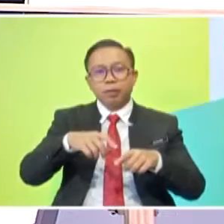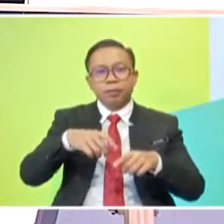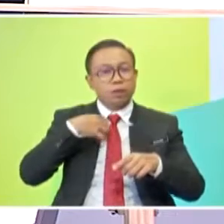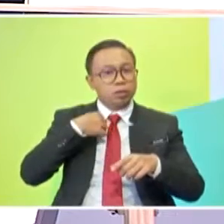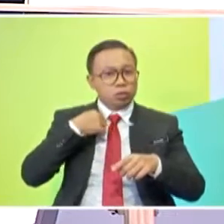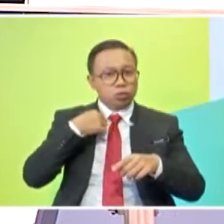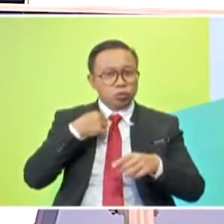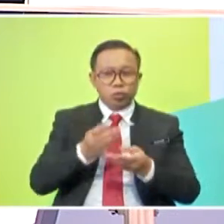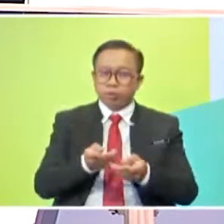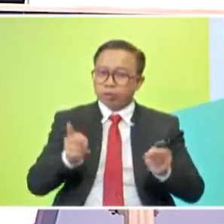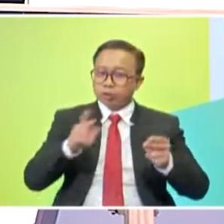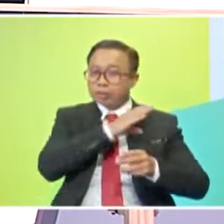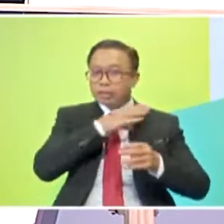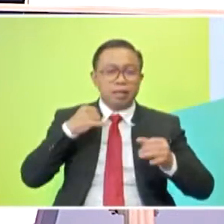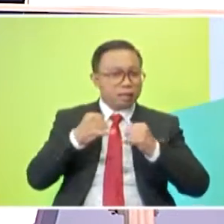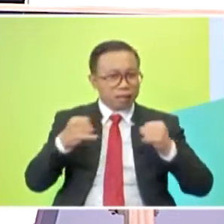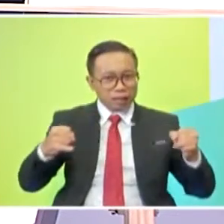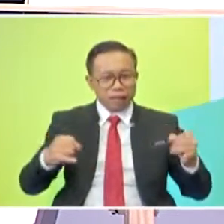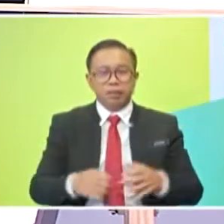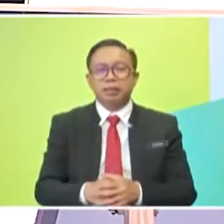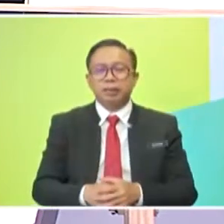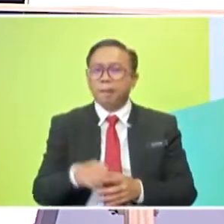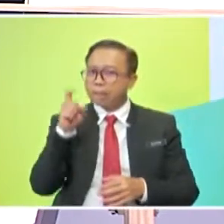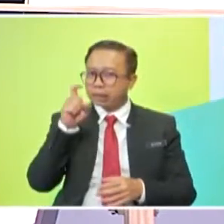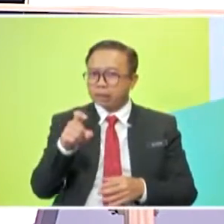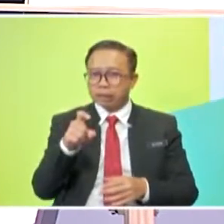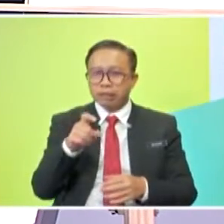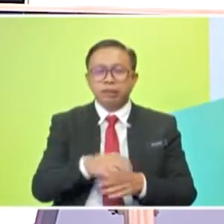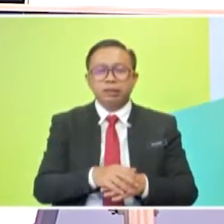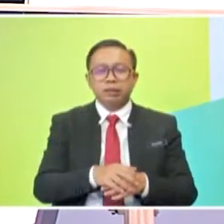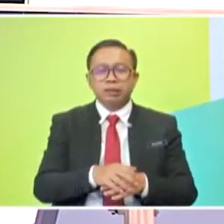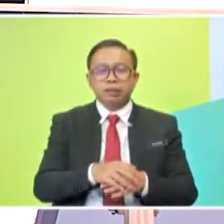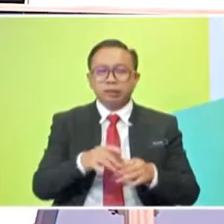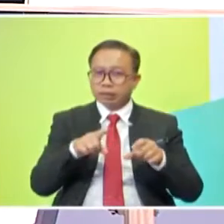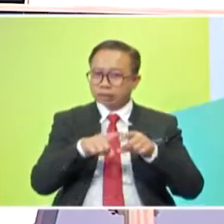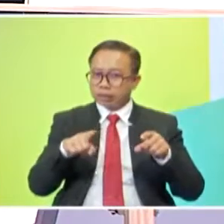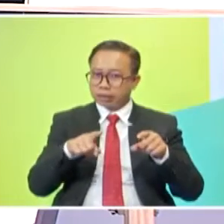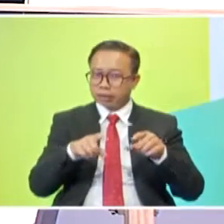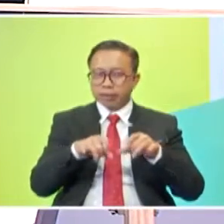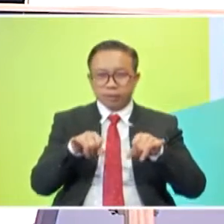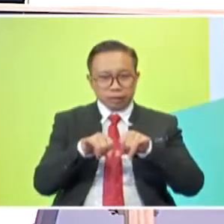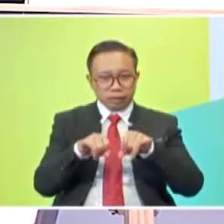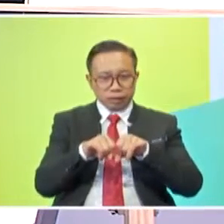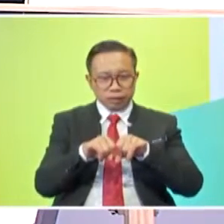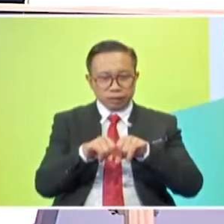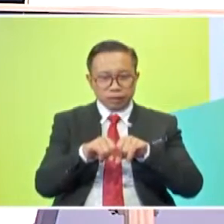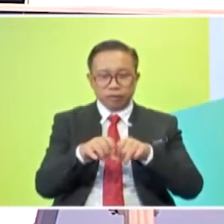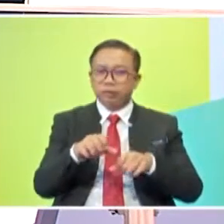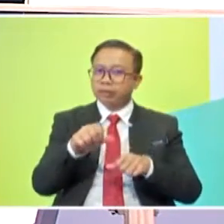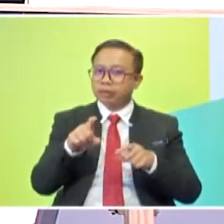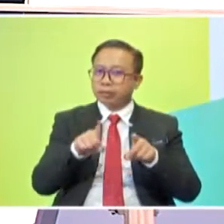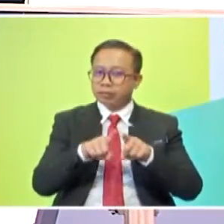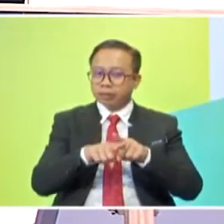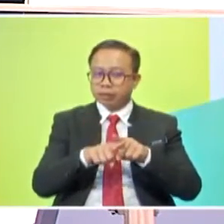dan tali Oke pastikan apotik Rini sama bekasam size Oke kemudian dah selesai gitu